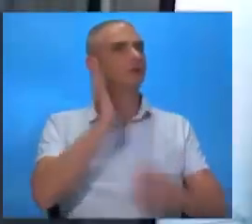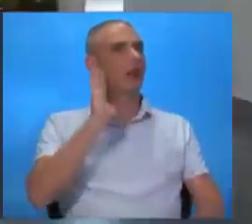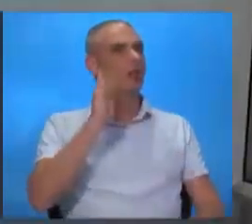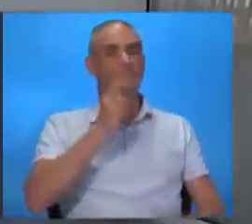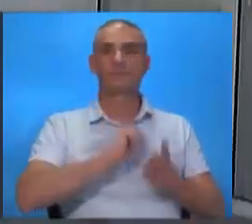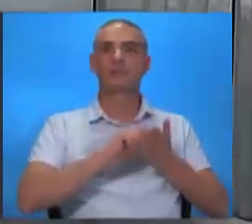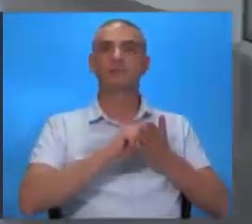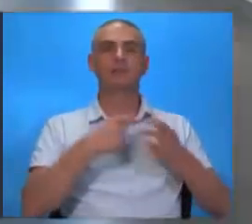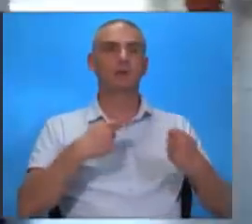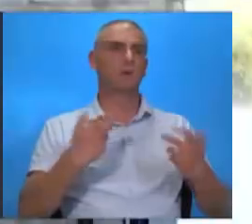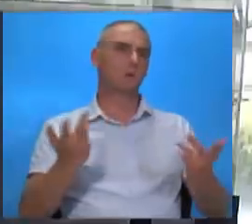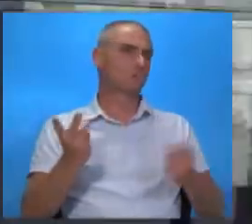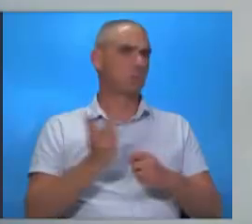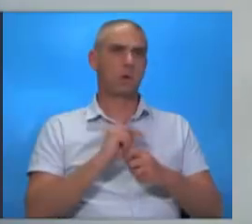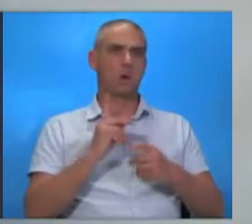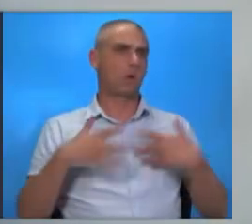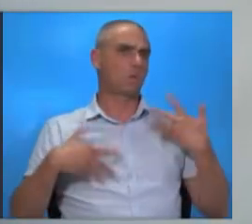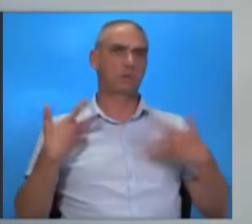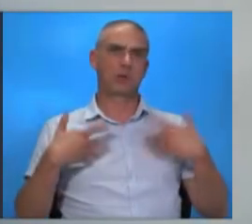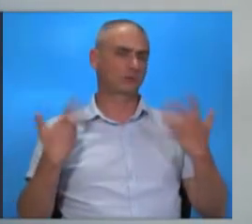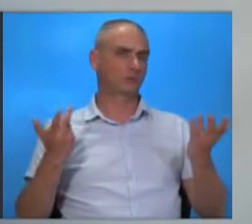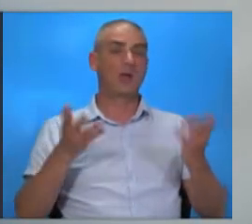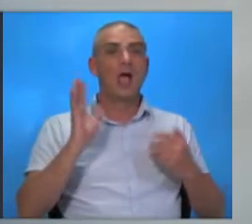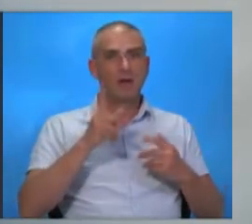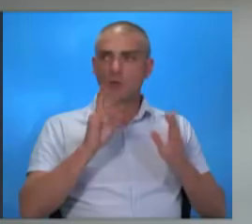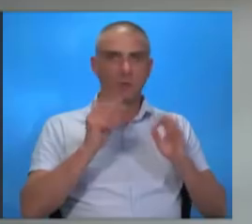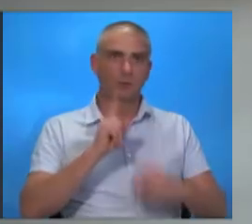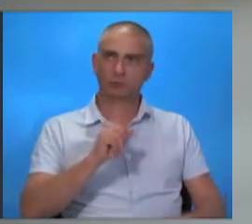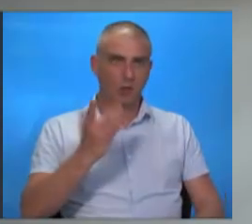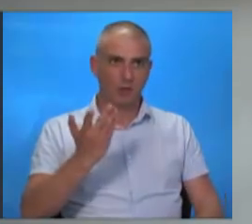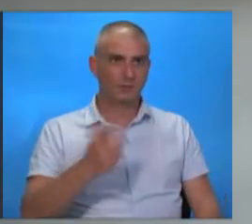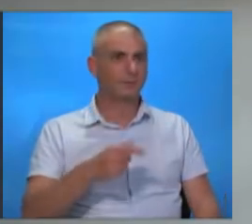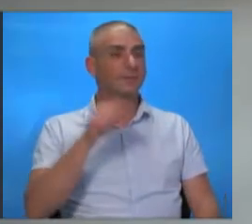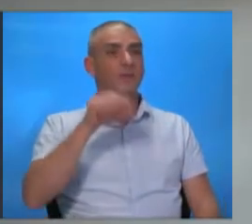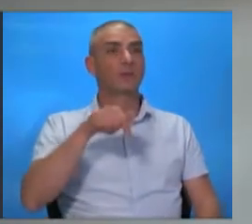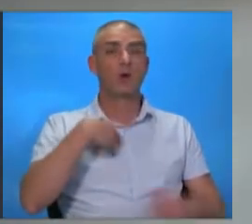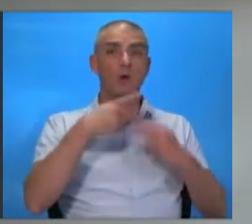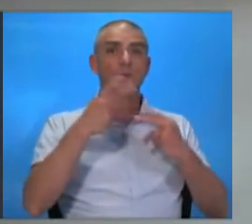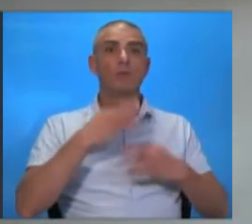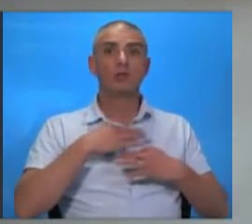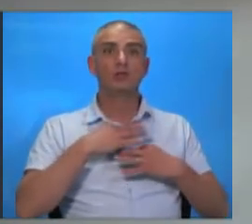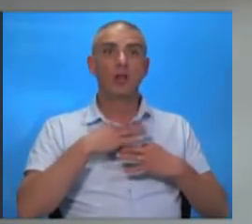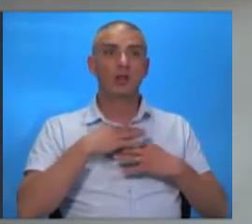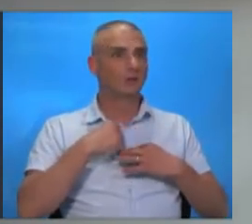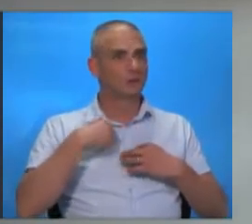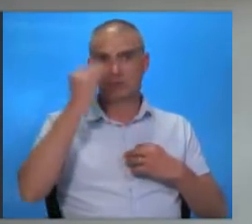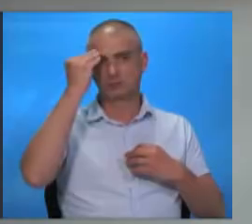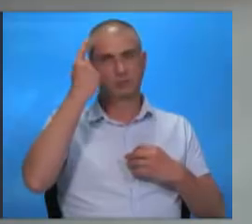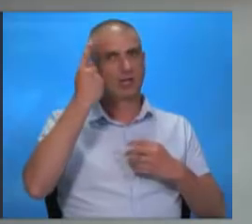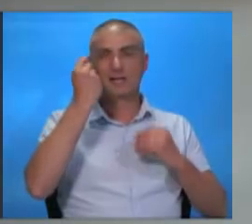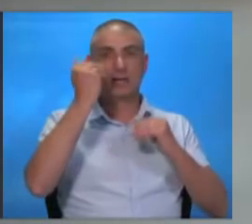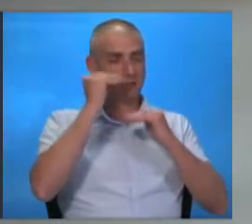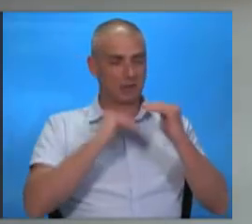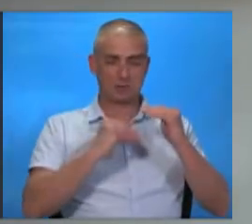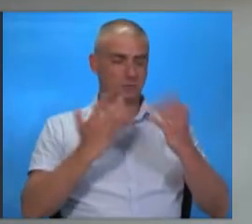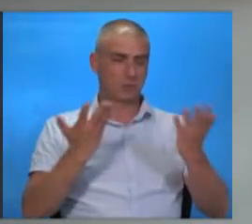במשרדי המחירות עדיין לא מאוד מתרגשים. אפילו ממש לא מתרגשים. כאן, אצלנו בפרויקט, אני לא זוכר פעם אחת שהייתה